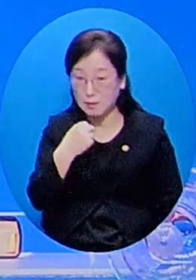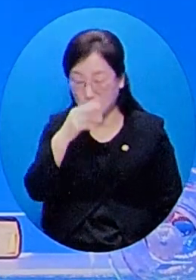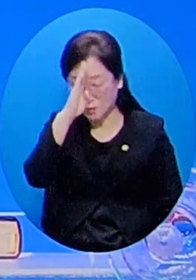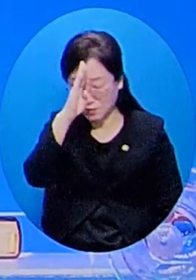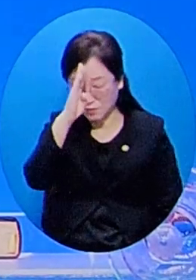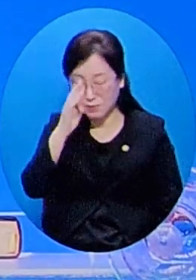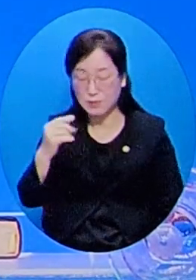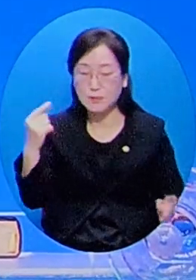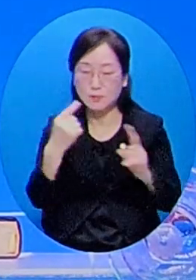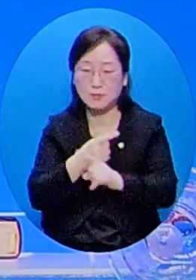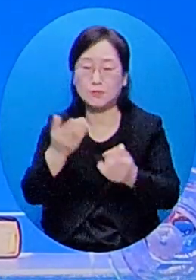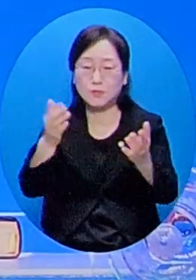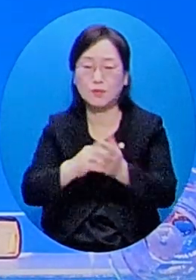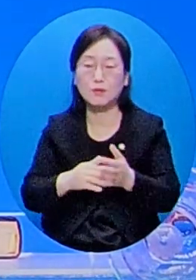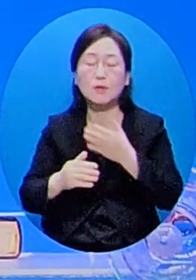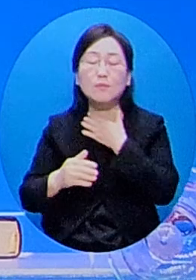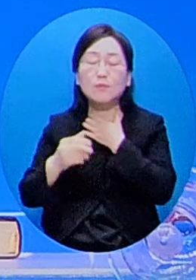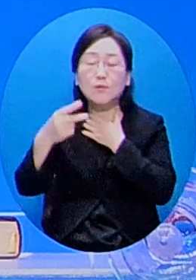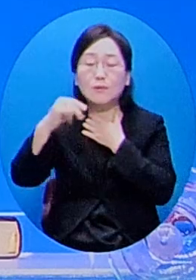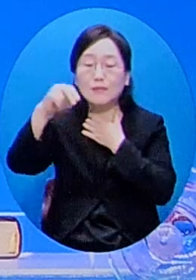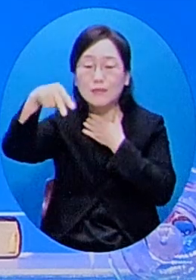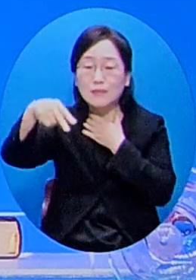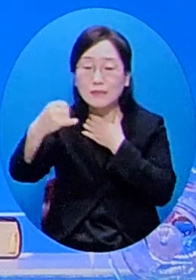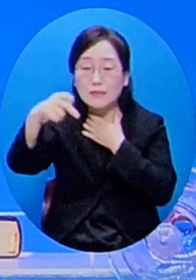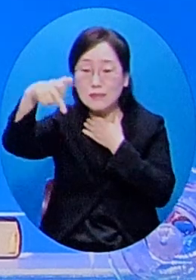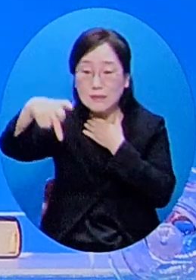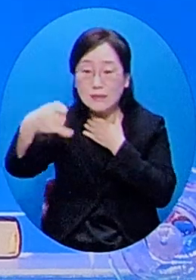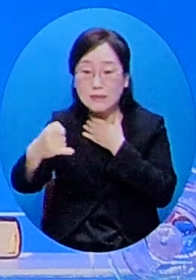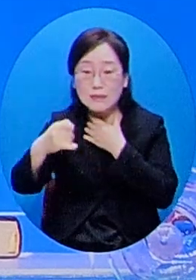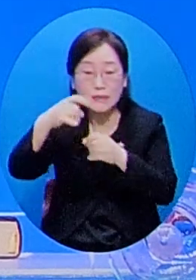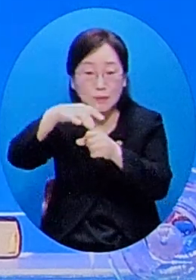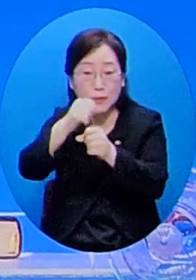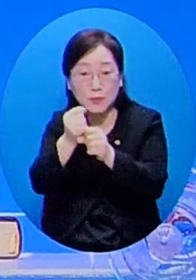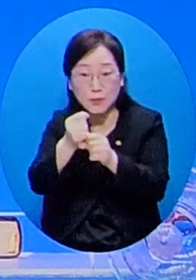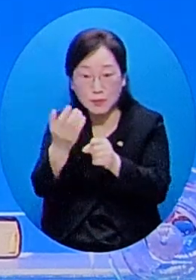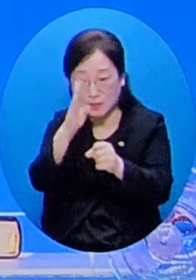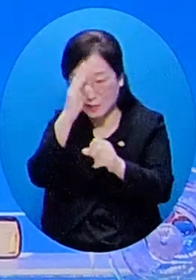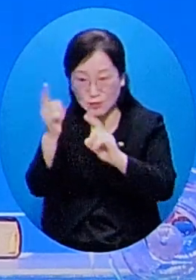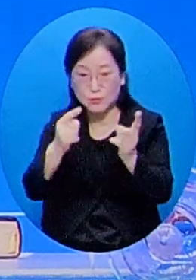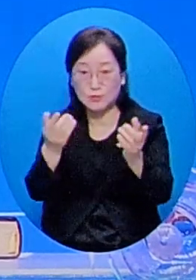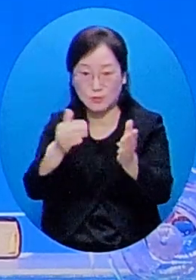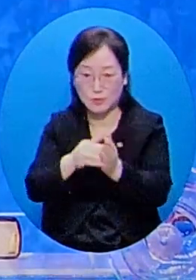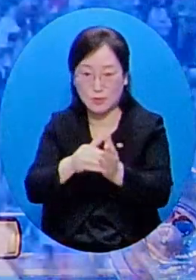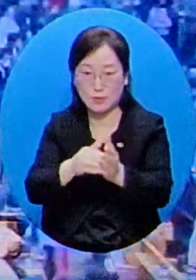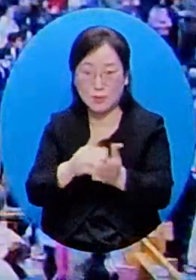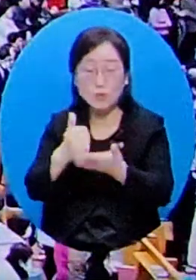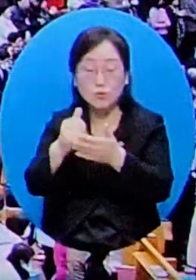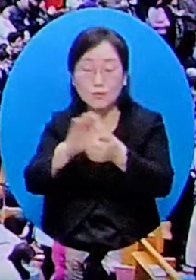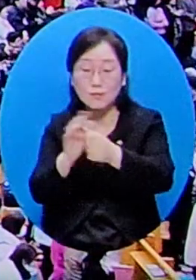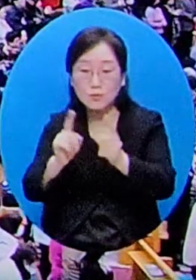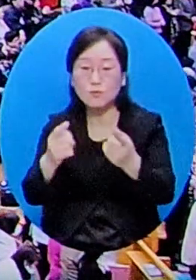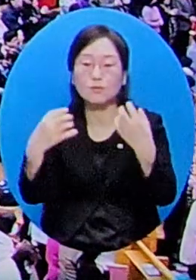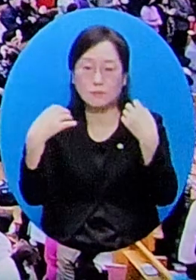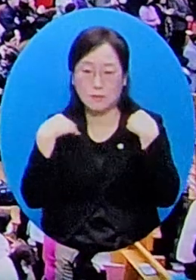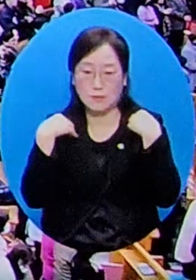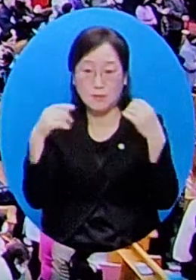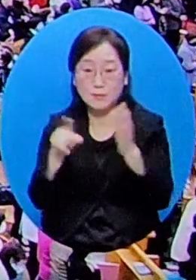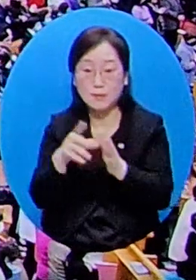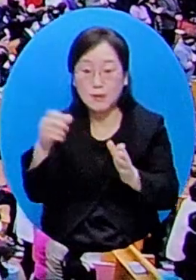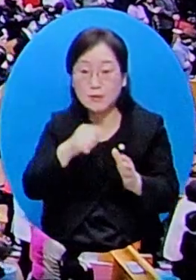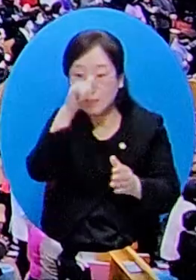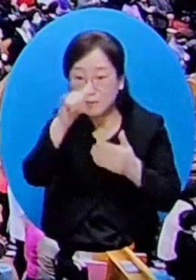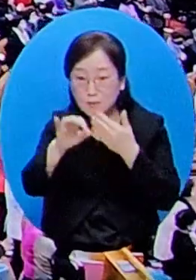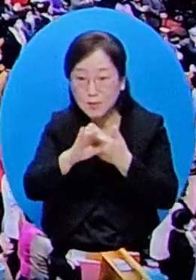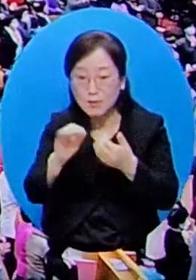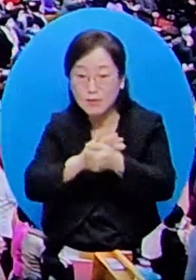계시고 목 디스크를 지금 치라고 계십니다. 우리 주님이 치료자가 되셔서 믿음을 가지면 치료의 기적이 우리에게